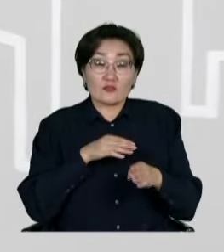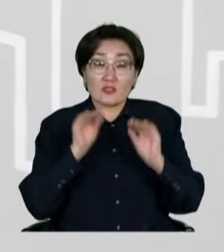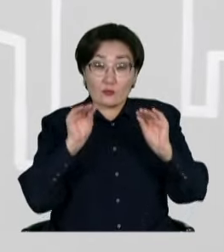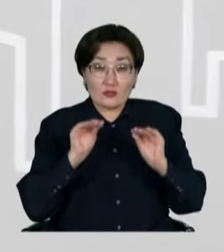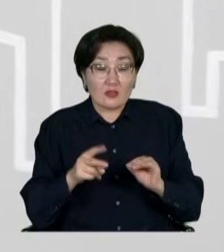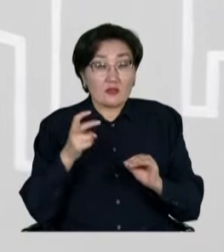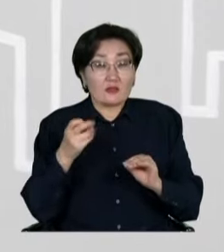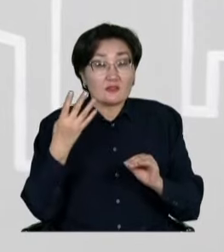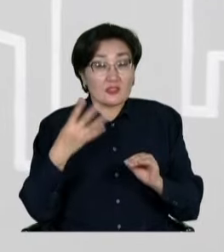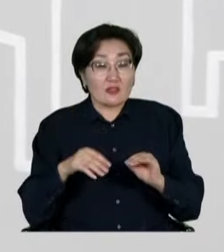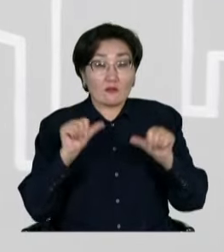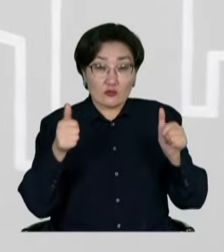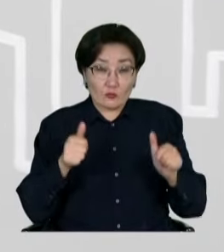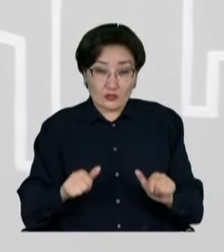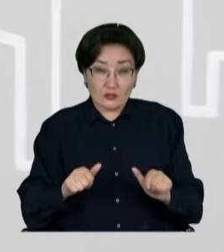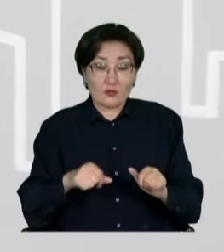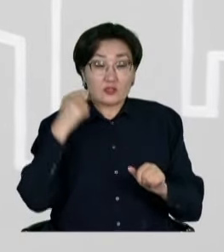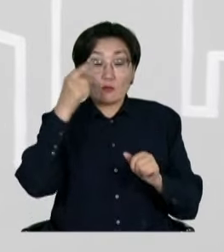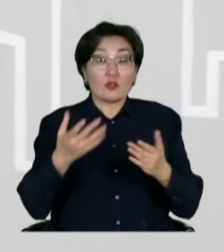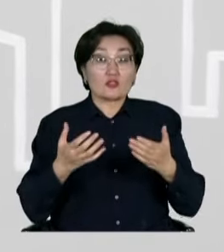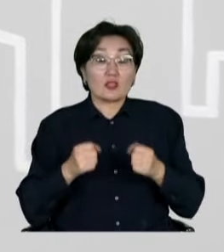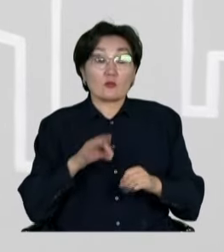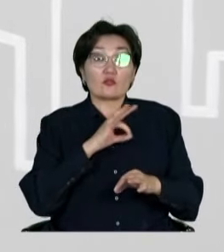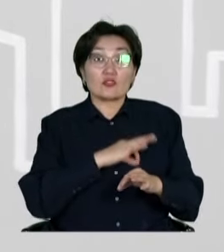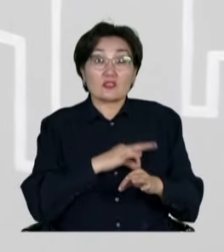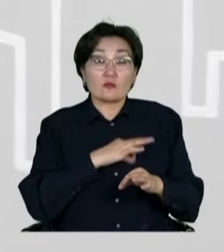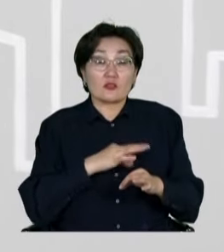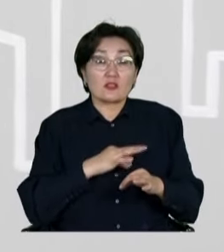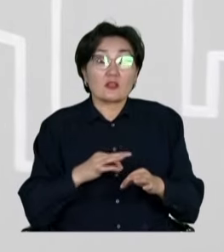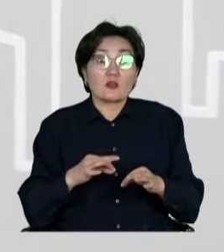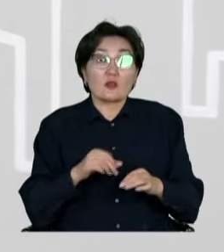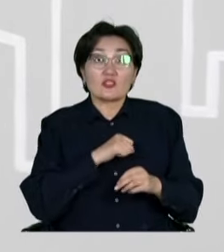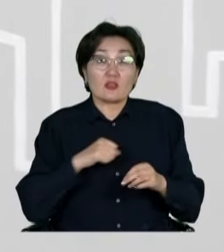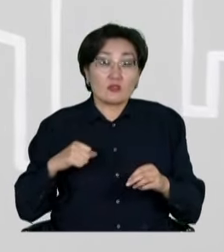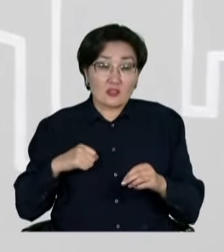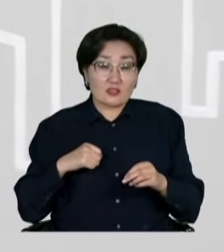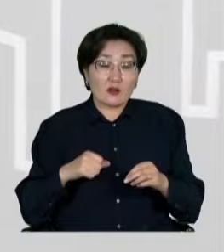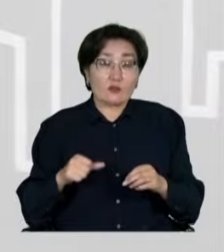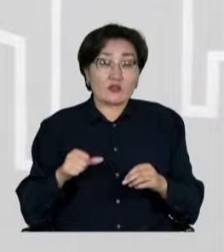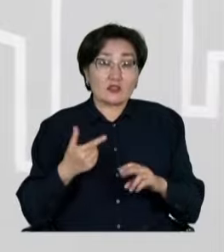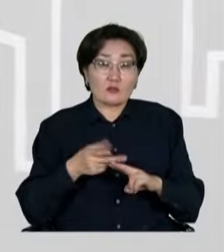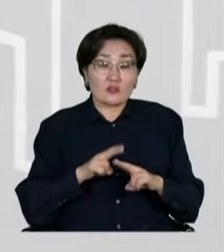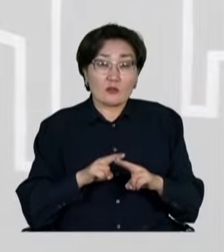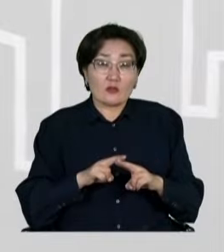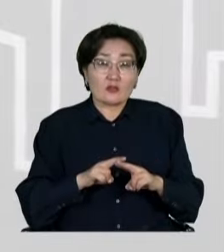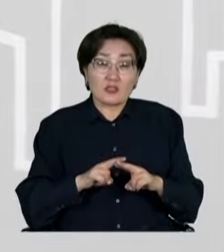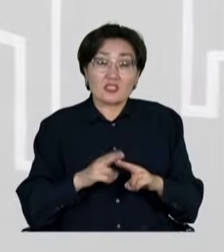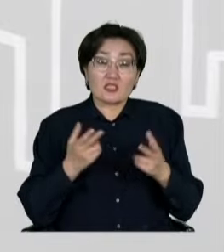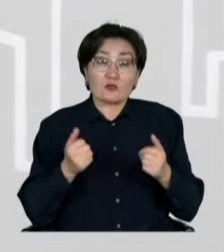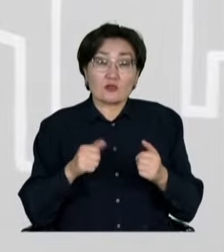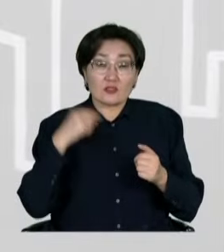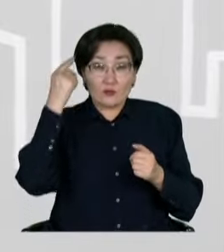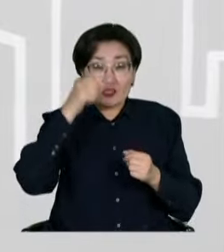представления 240-й формы, лица, получившие доходы, облагаемые самостоятельно, это за исключением, конечно,